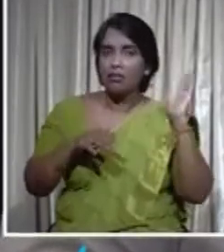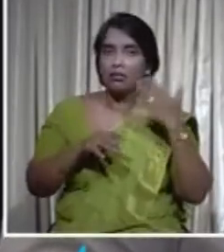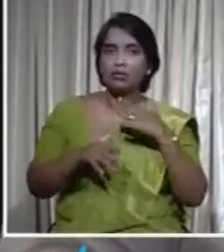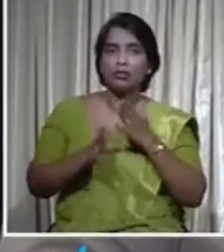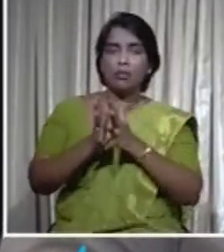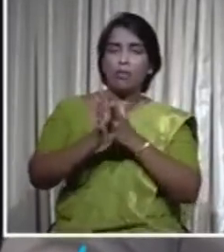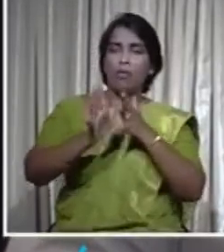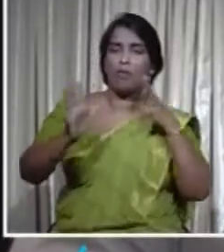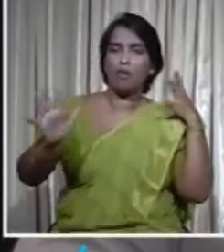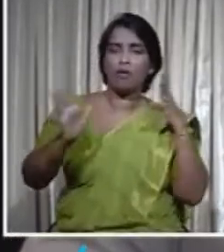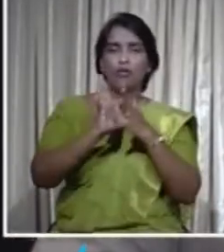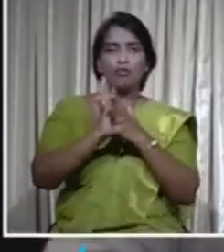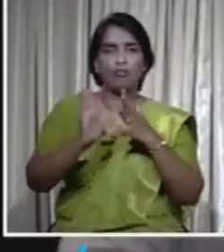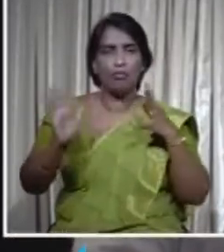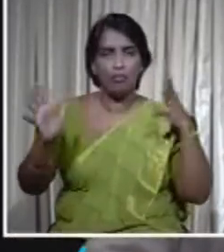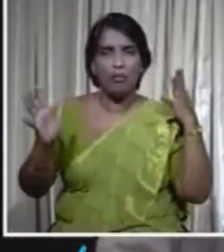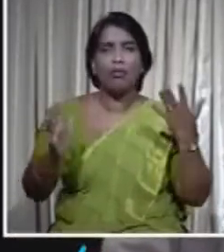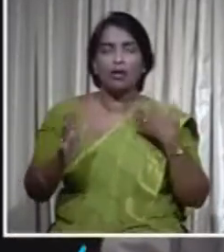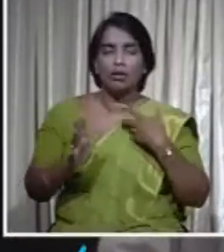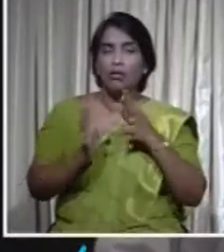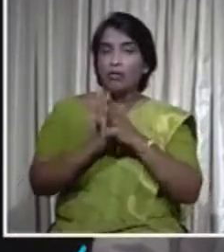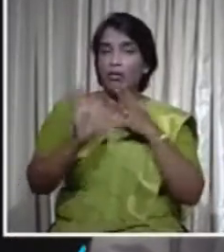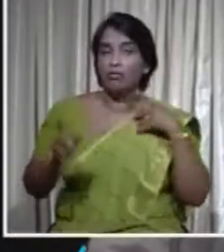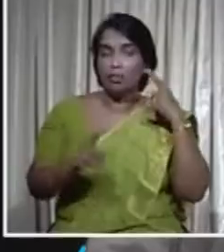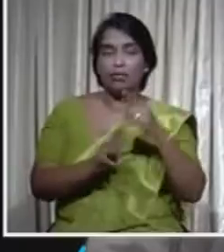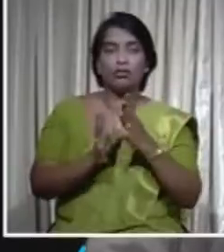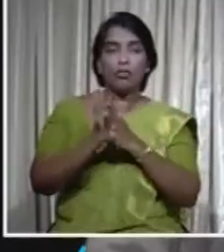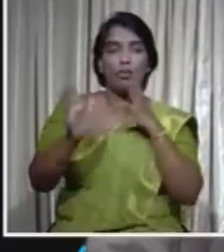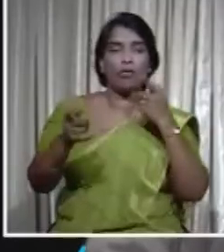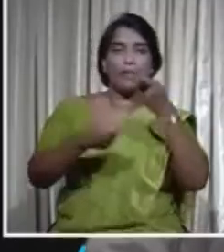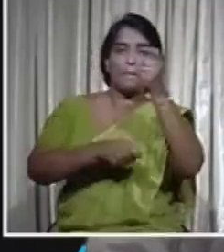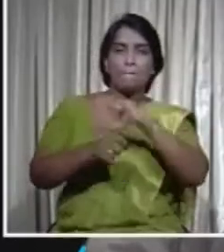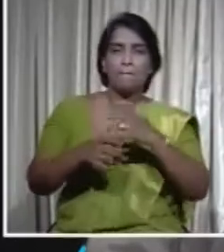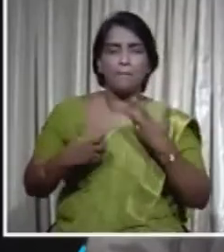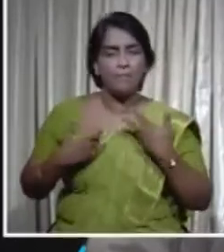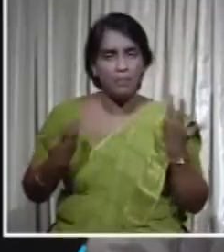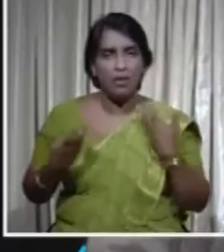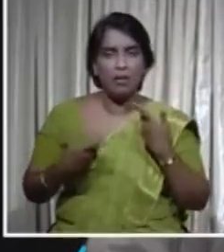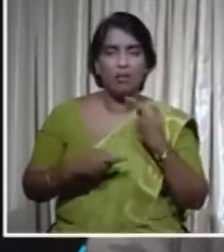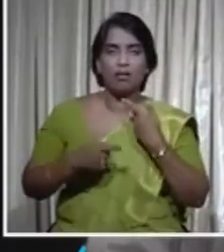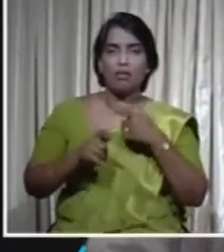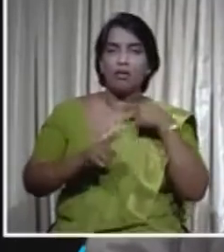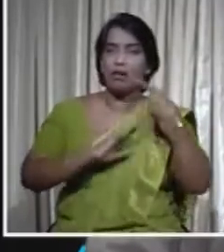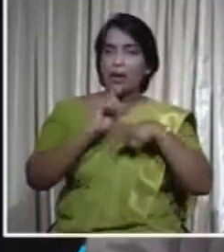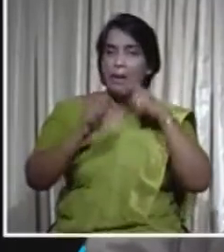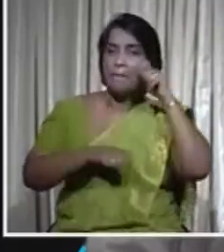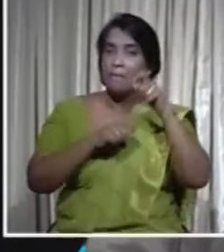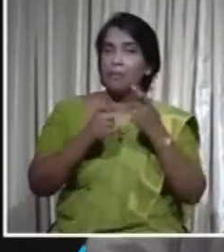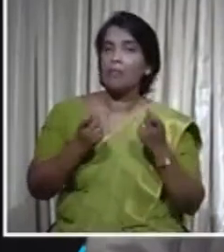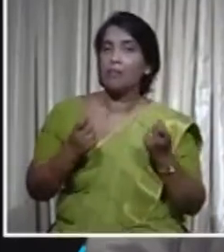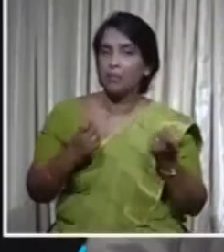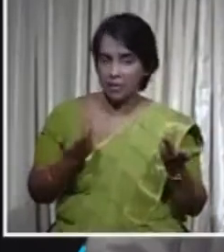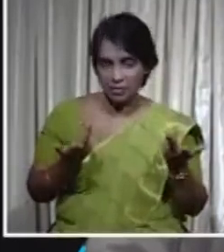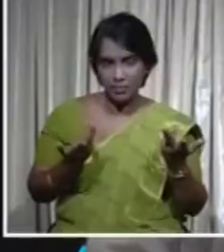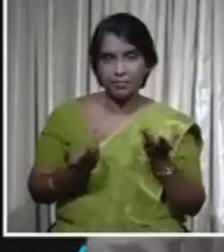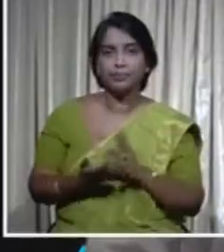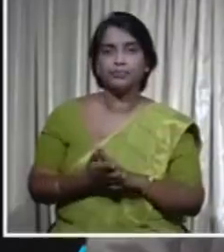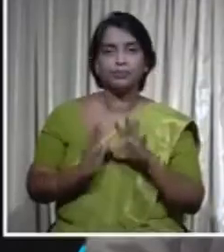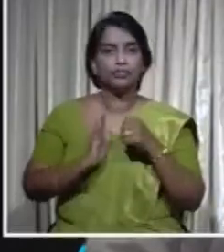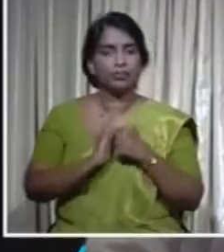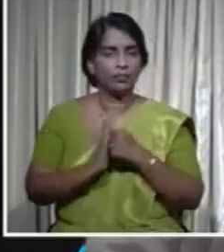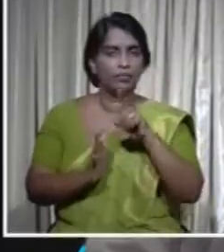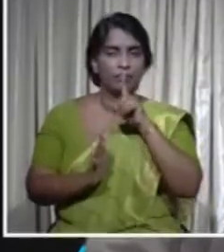இருந்த அரச பணியாளர்களை அரசியல் நலன் கருதி அதிகரித்தமை குறித்து இதன்போது ரோகிணி குமாரி குற்றம் சுமத்தினார்.